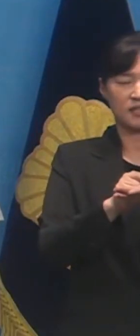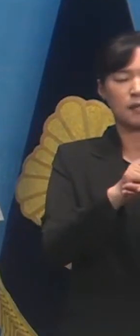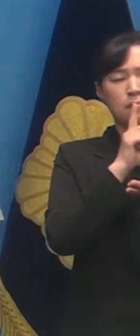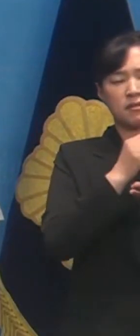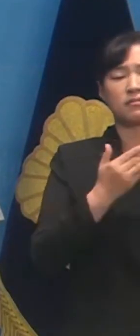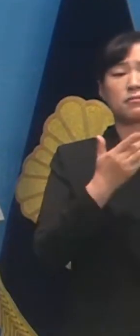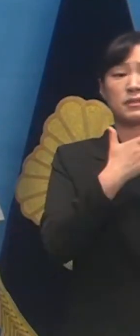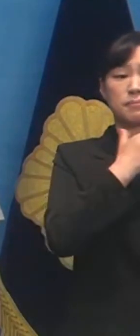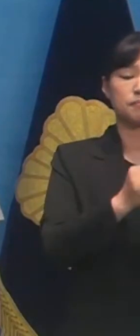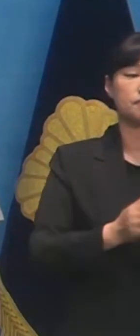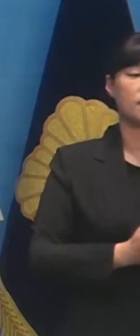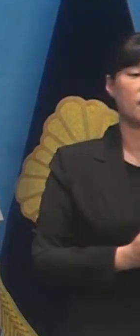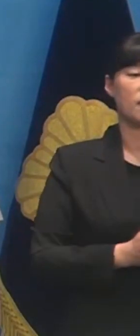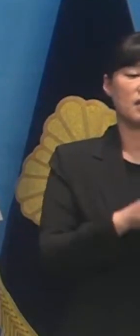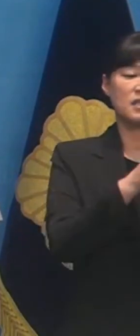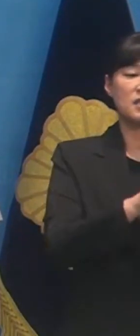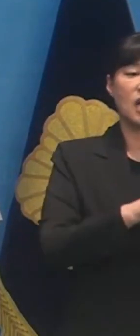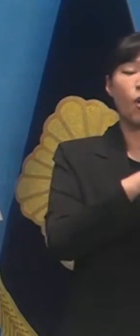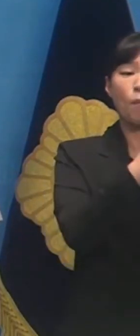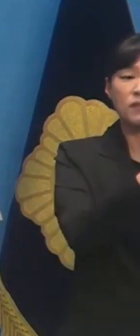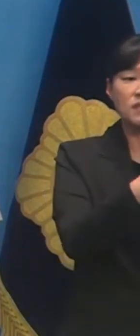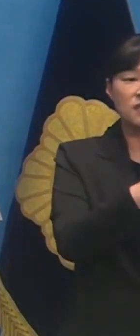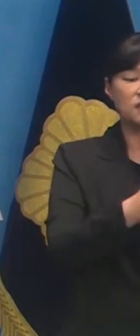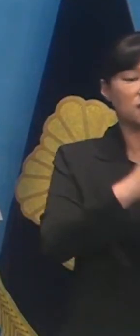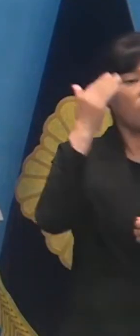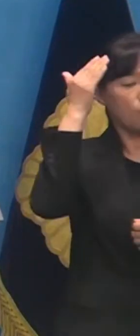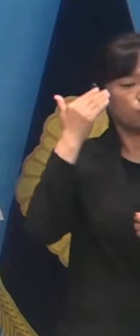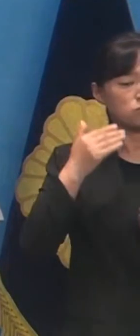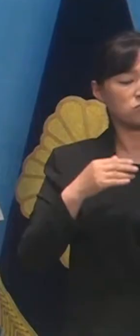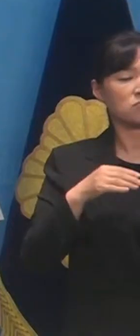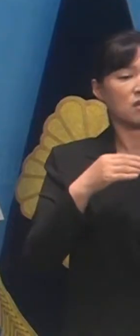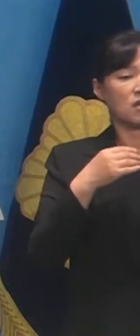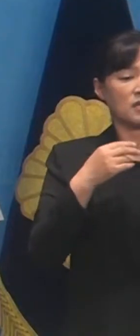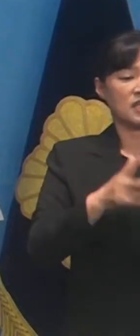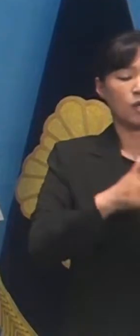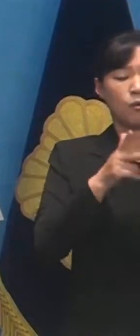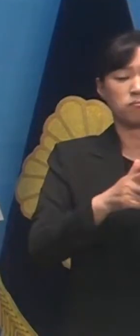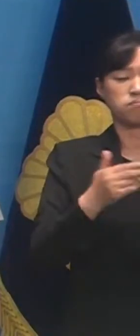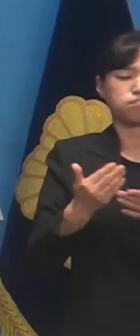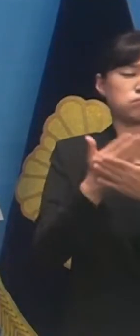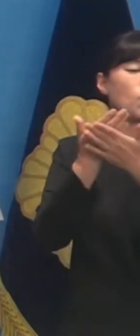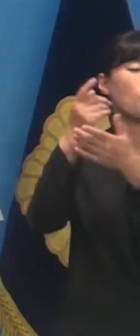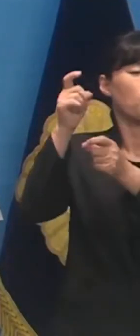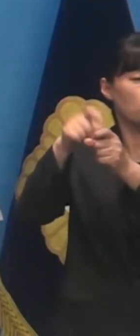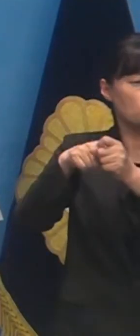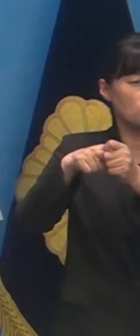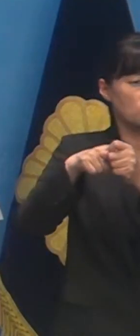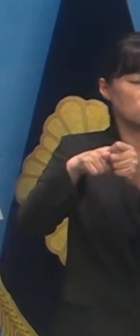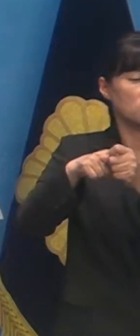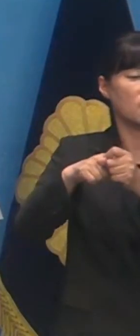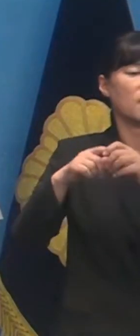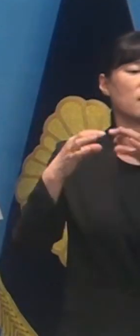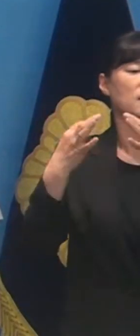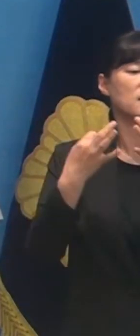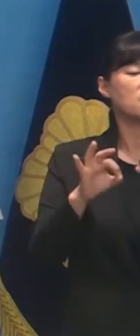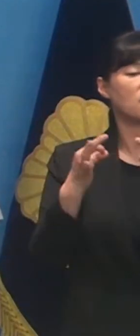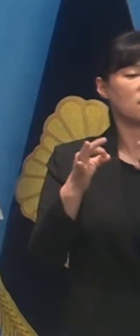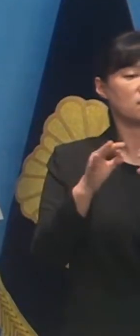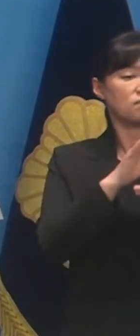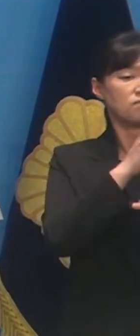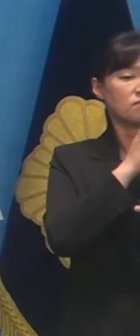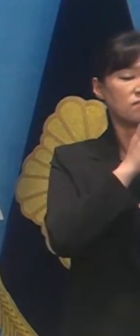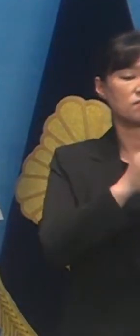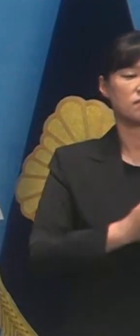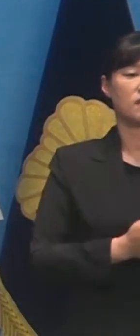않을 수 없습니다. 산업은행은 한국 산업을 지키고 발전시키기 위해 존재하는